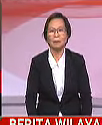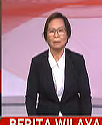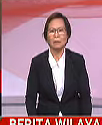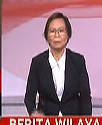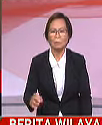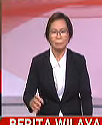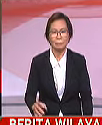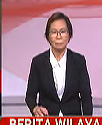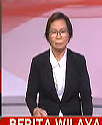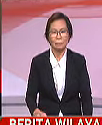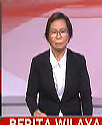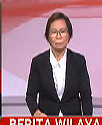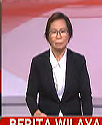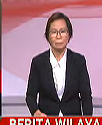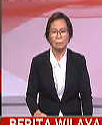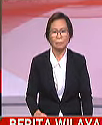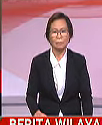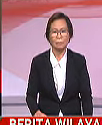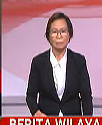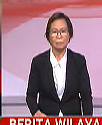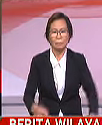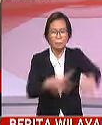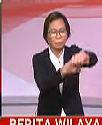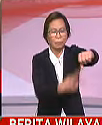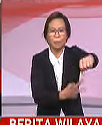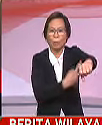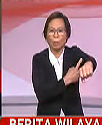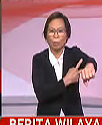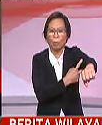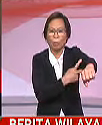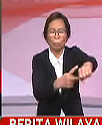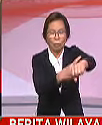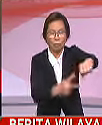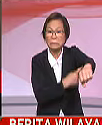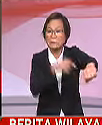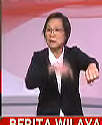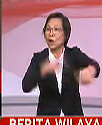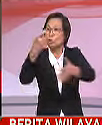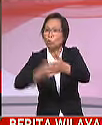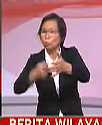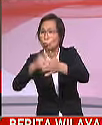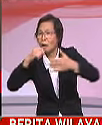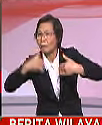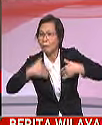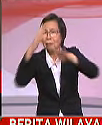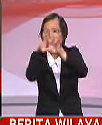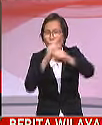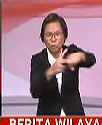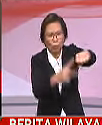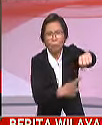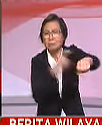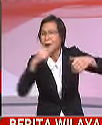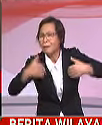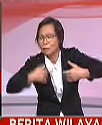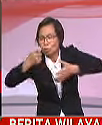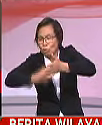Okey. Kena jambatan Semenanjung semua dah tol. Kita saya dah tol. Dan saya ada ferry lagi lah.